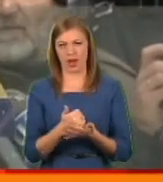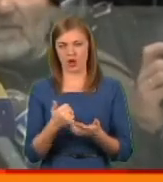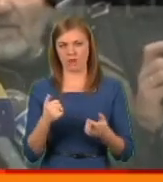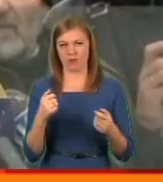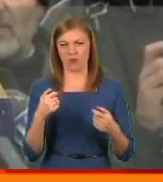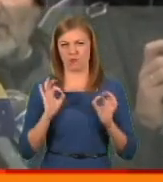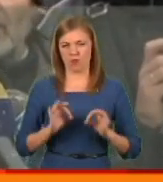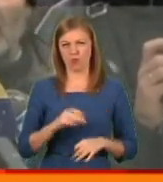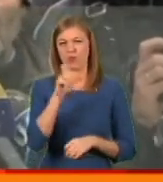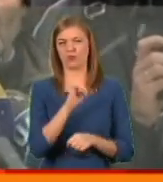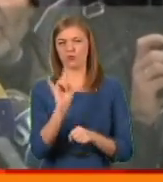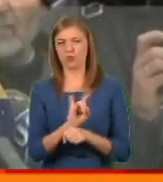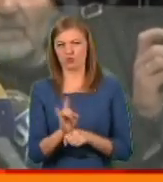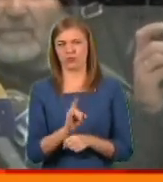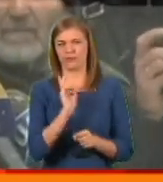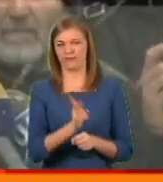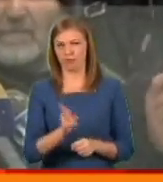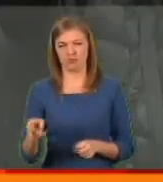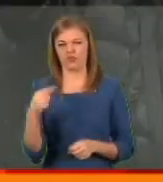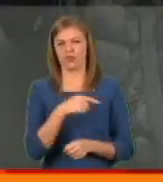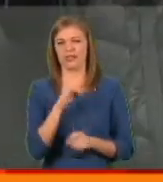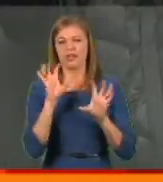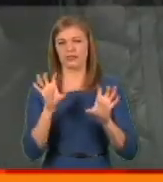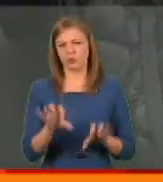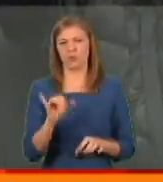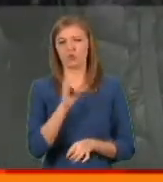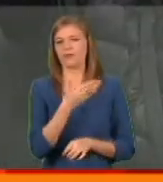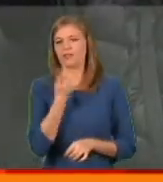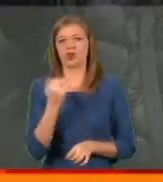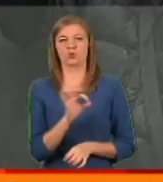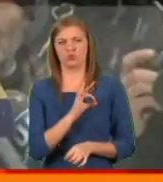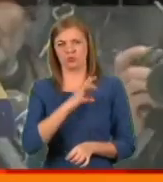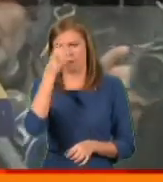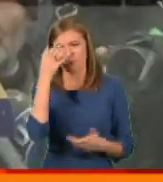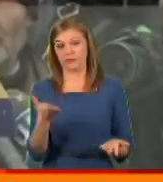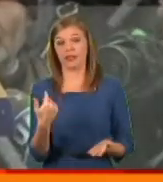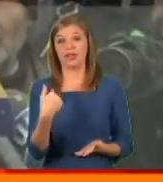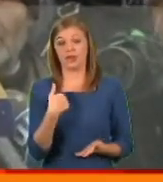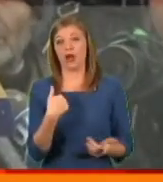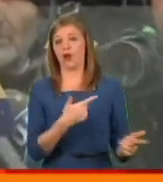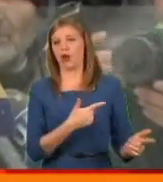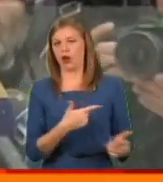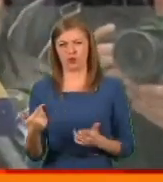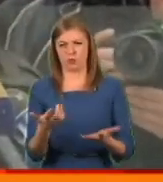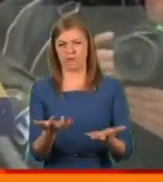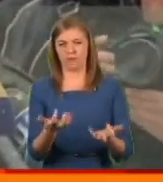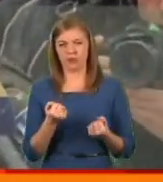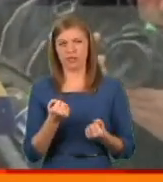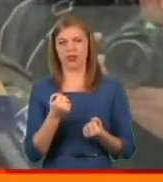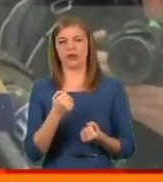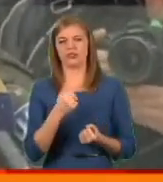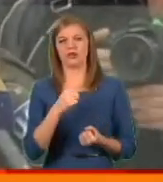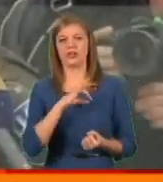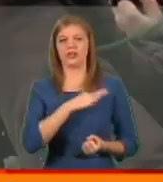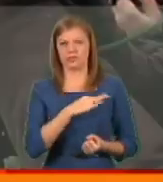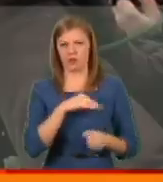двоечник, неграмотный, он незаконный, не имеет юридического образования. Я готов принять их следователей